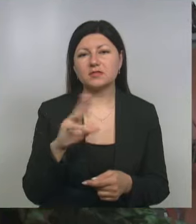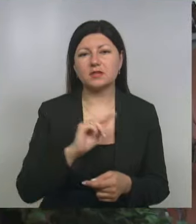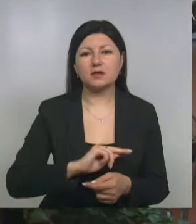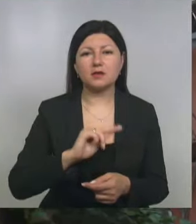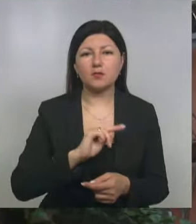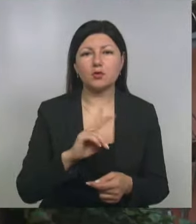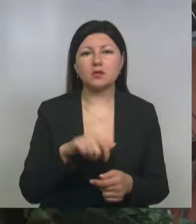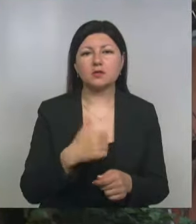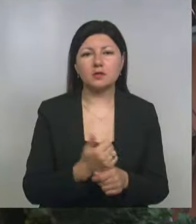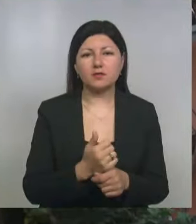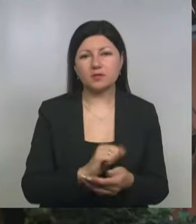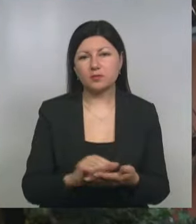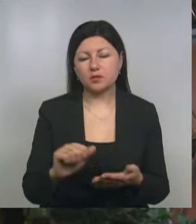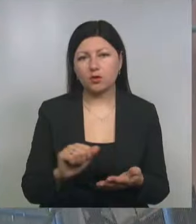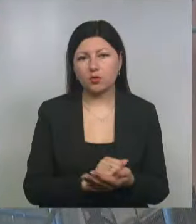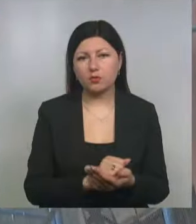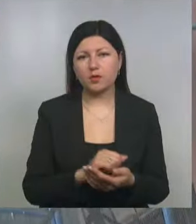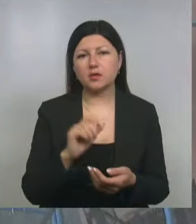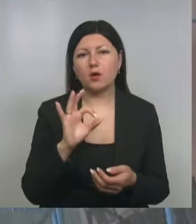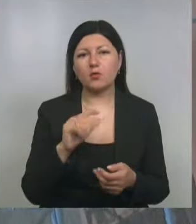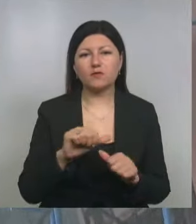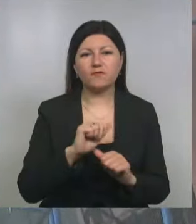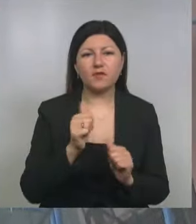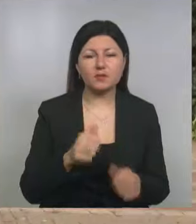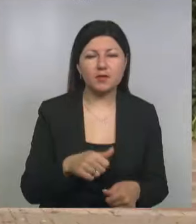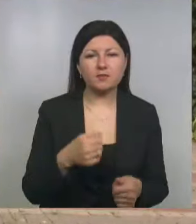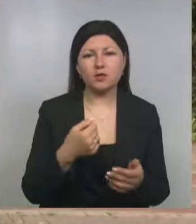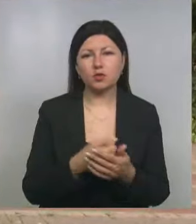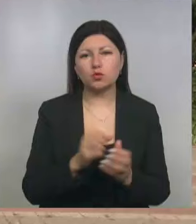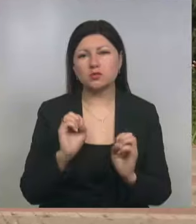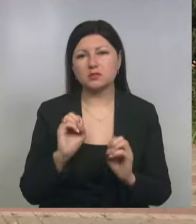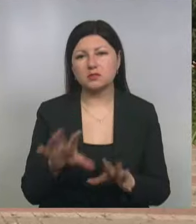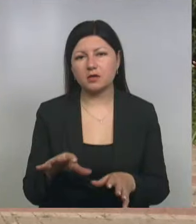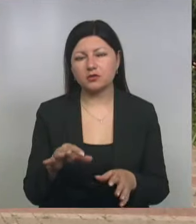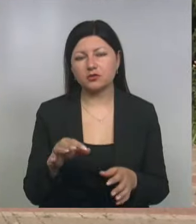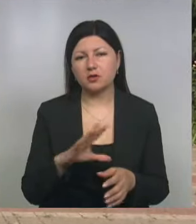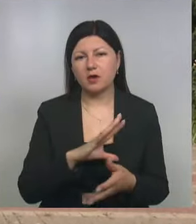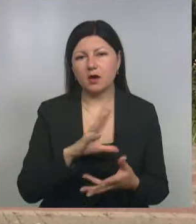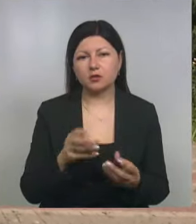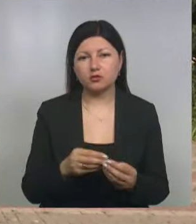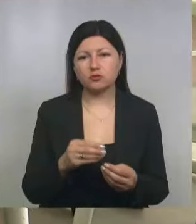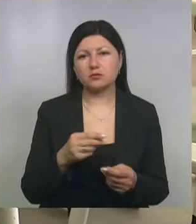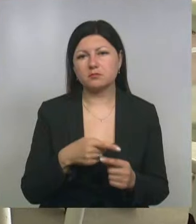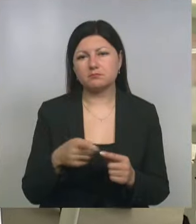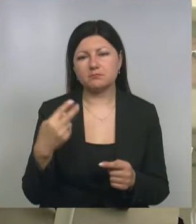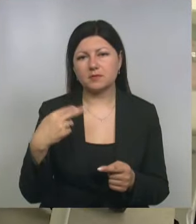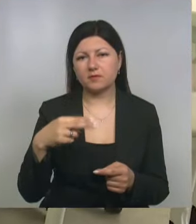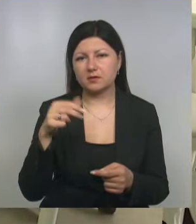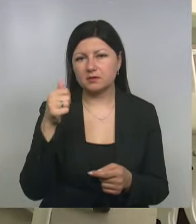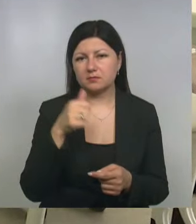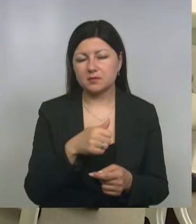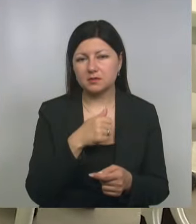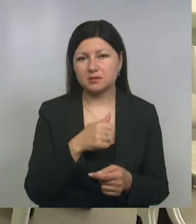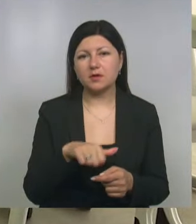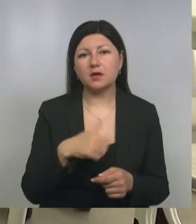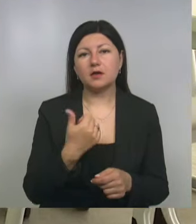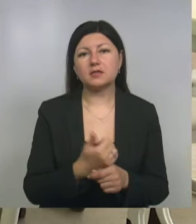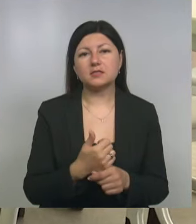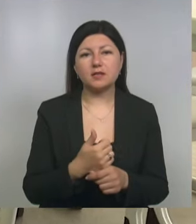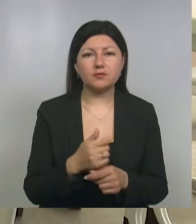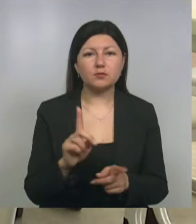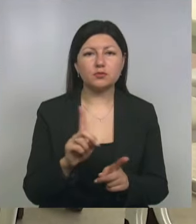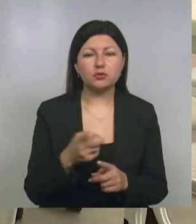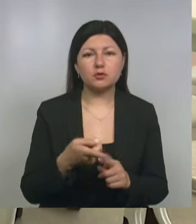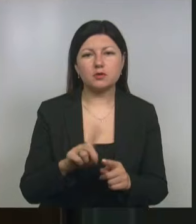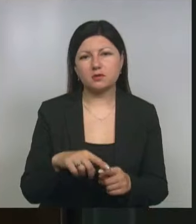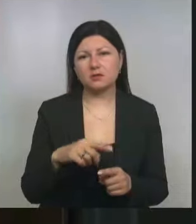финансовым документом от формирования до сдачи отчетности заняла около 20 месяцев. Основным приоритетом, как и в предыдущие